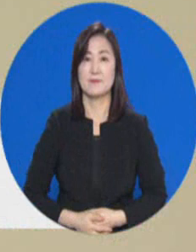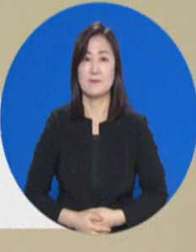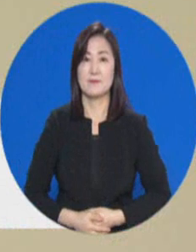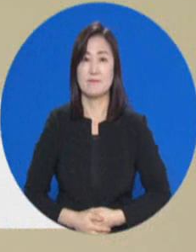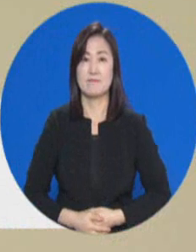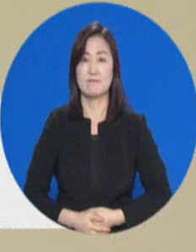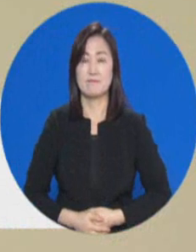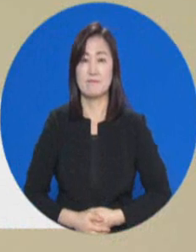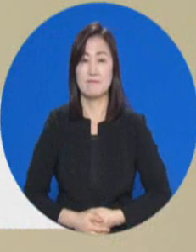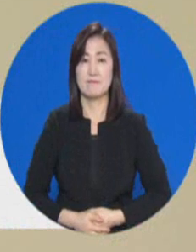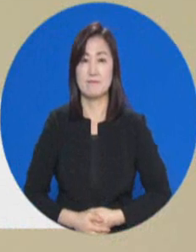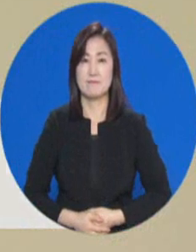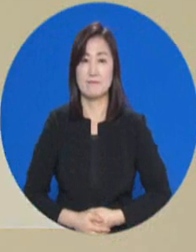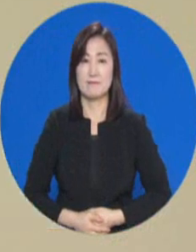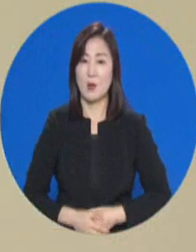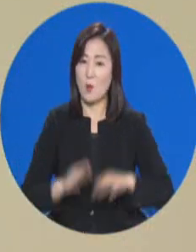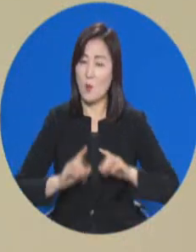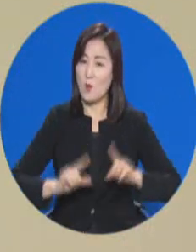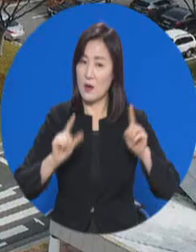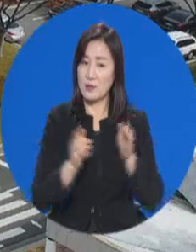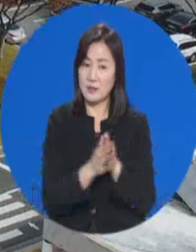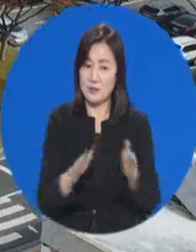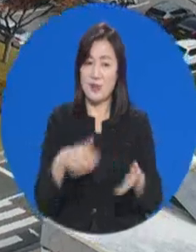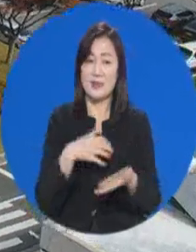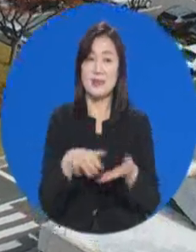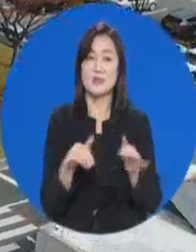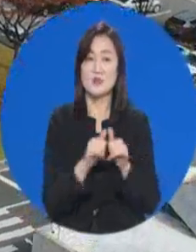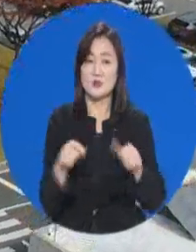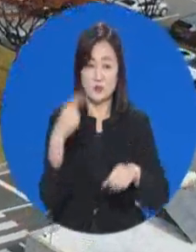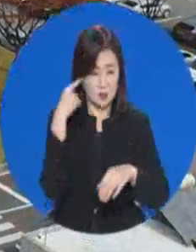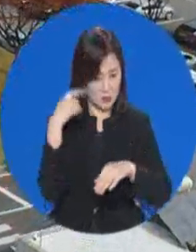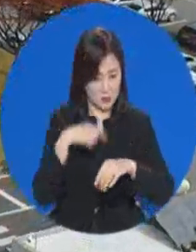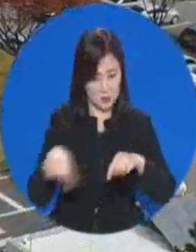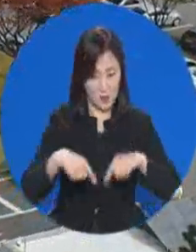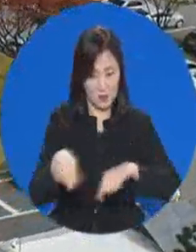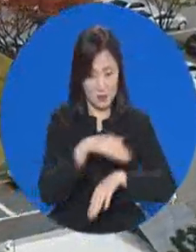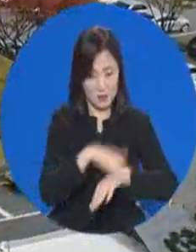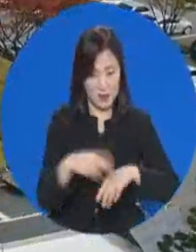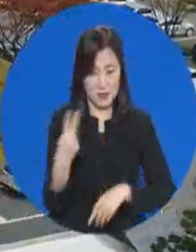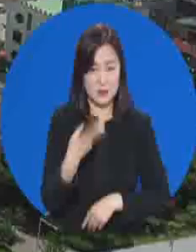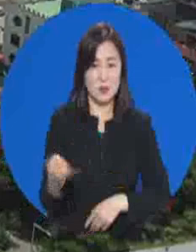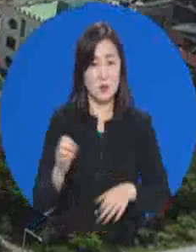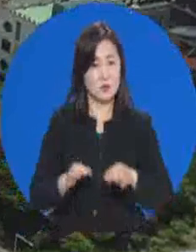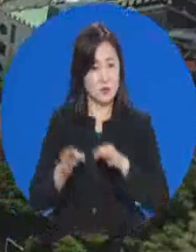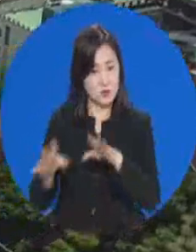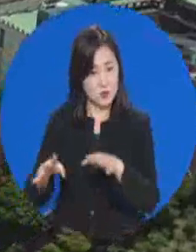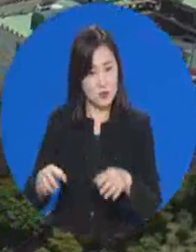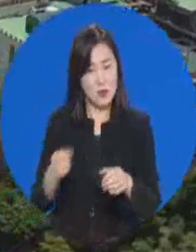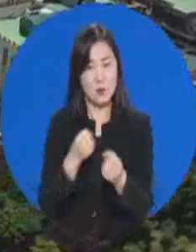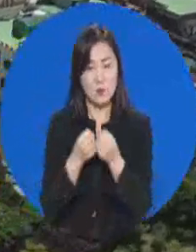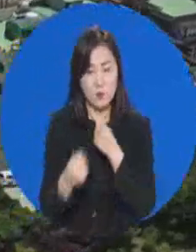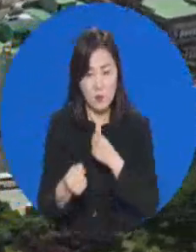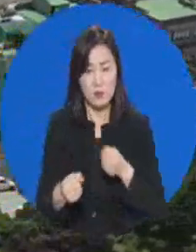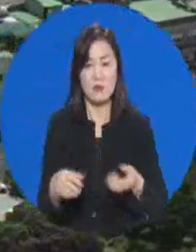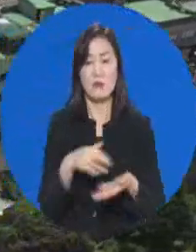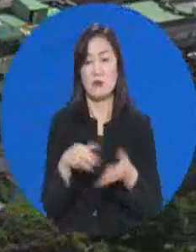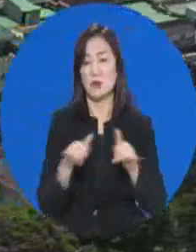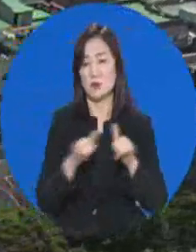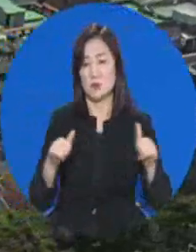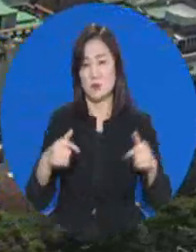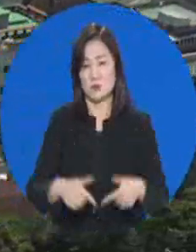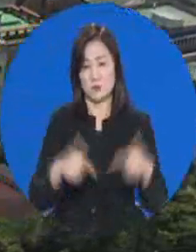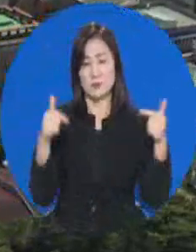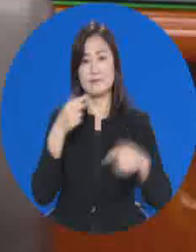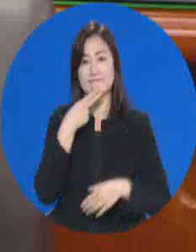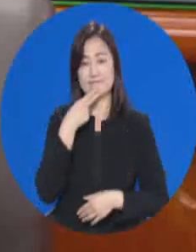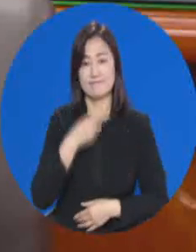있습니다. 올해 초 인구 정책에 2천억 원을 투입하겠다는 의지와 달리 좀처럼 인구수가 회복되지 않고 있기